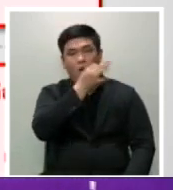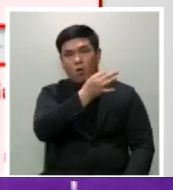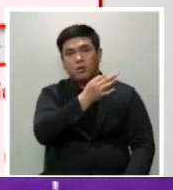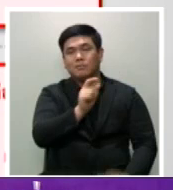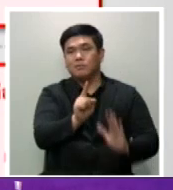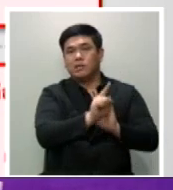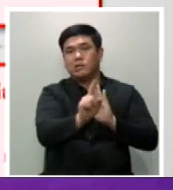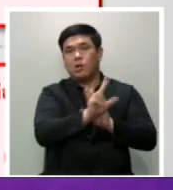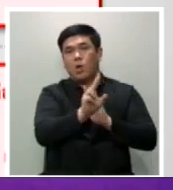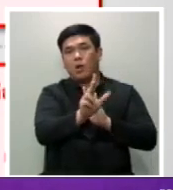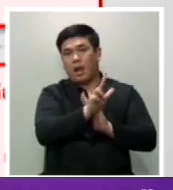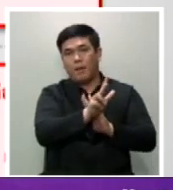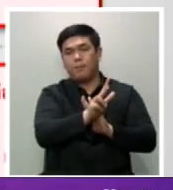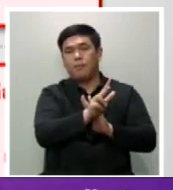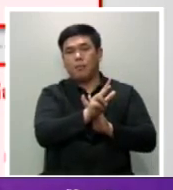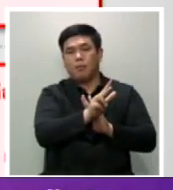ขึ้นมา